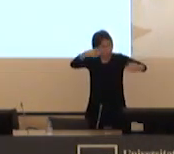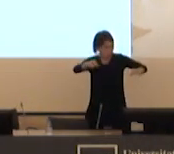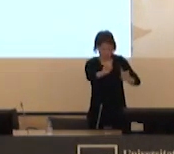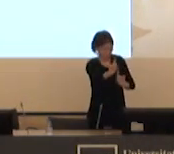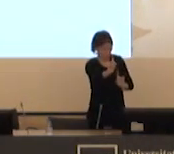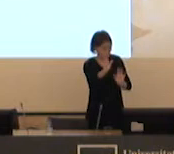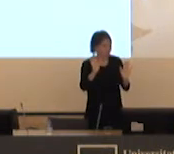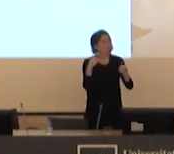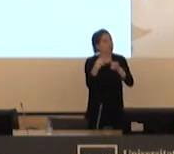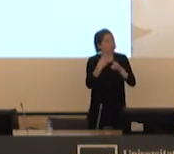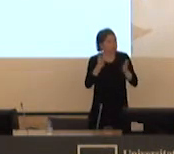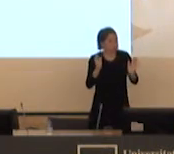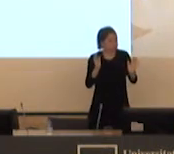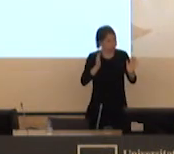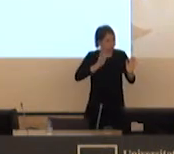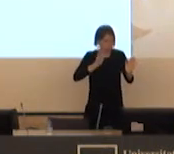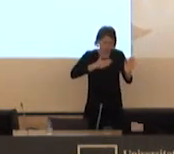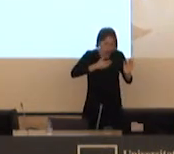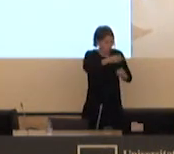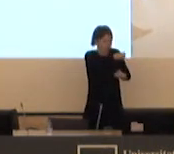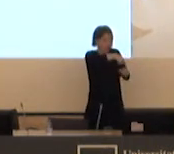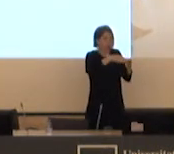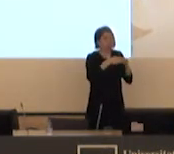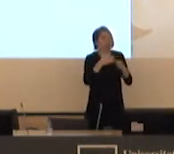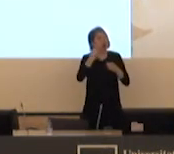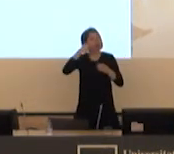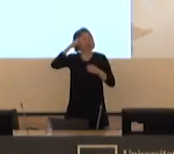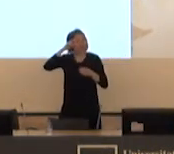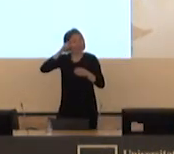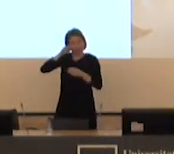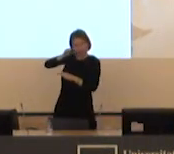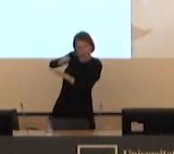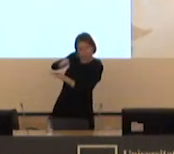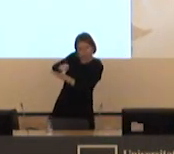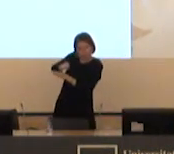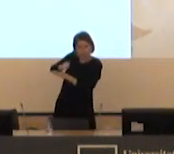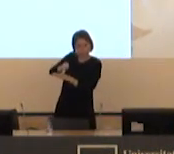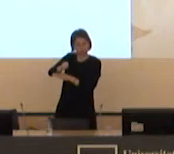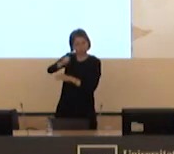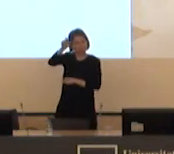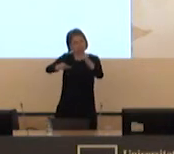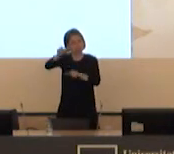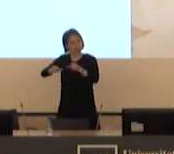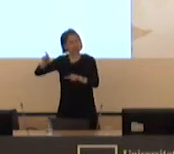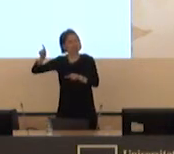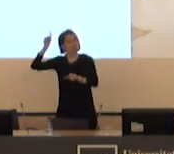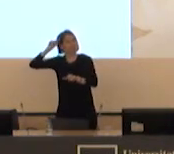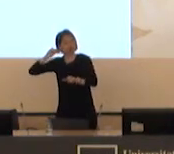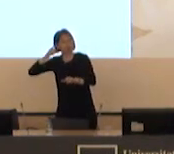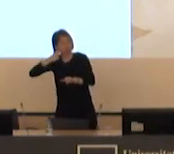Jo veig moltes persones dient que sí, amb el cap, però el que volia dir és